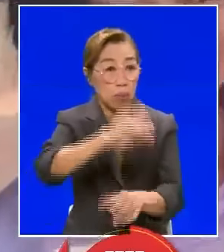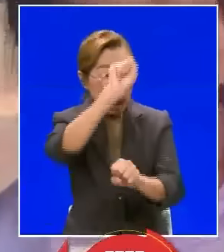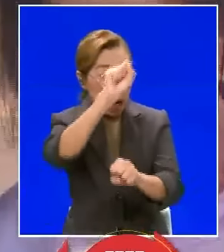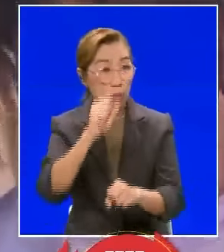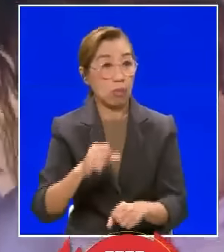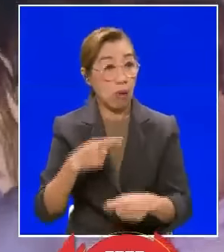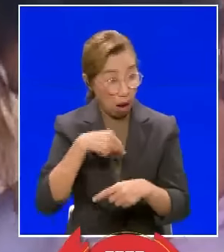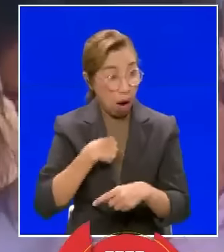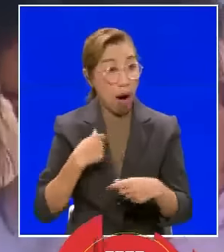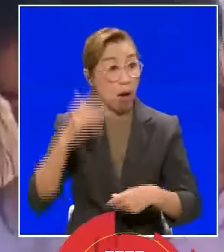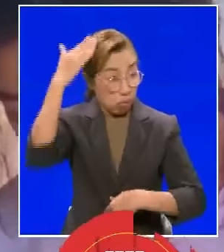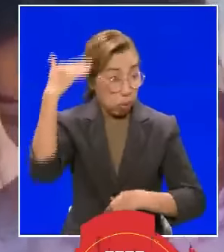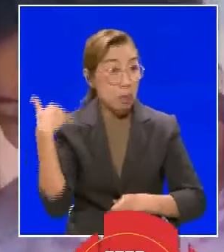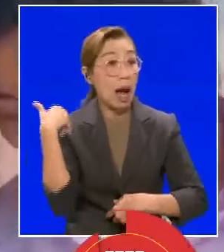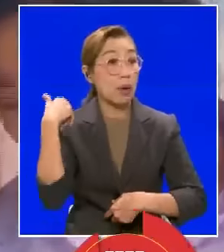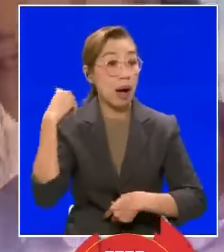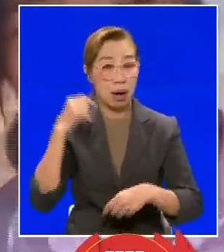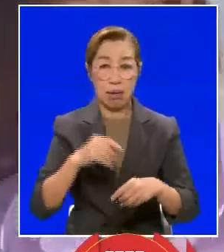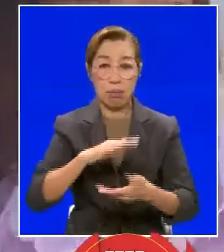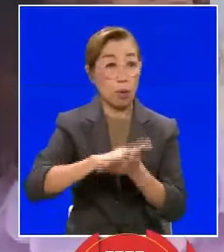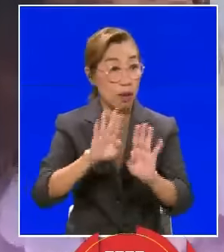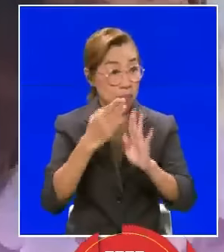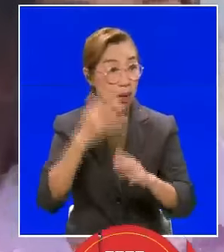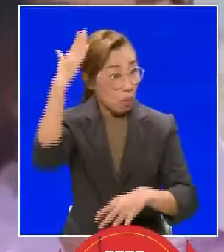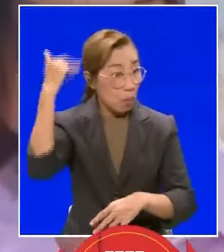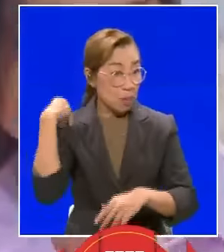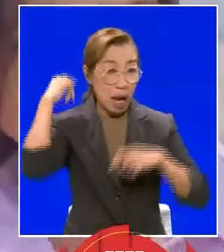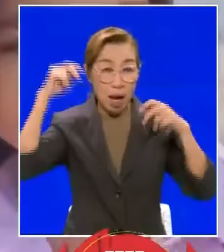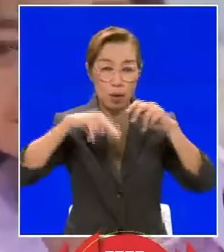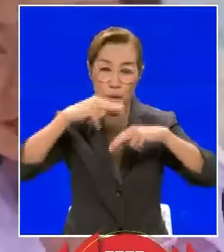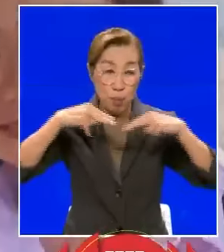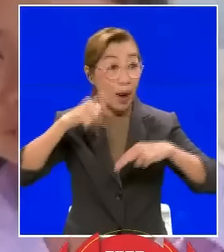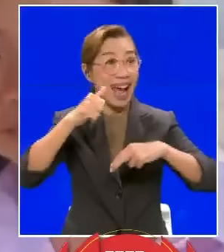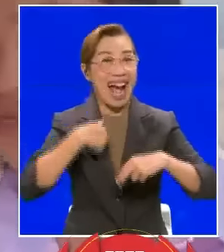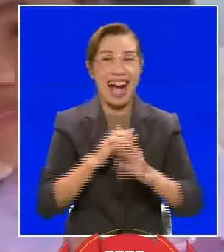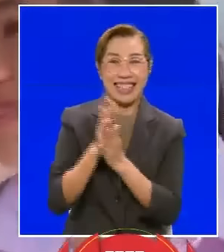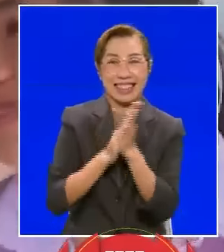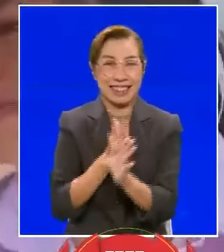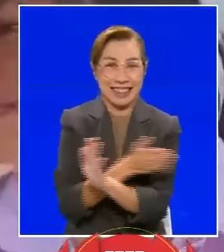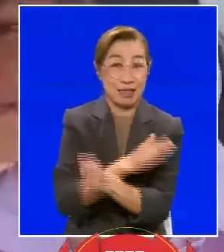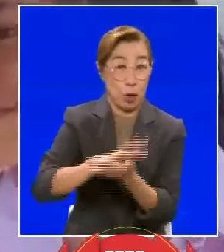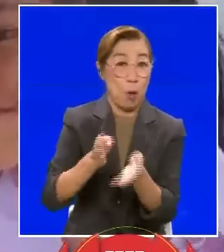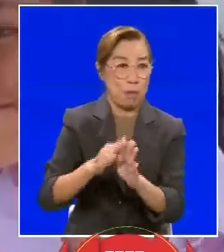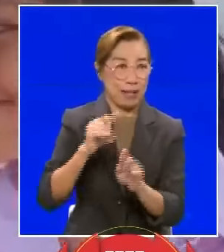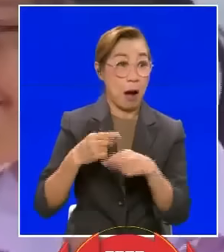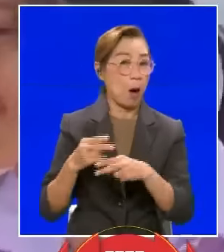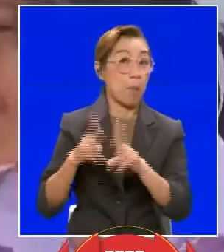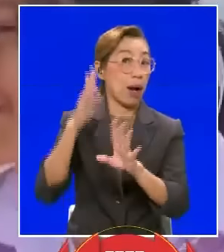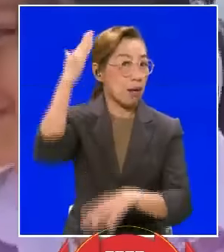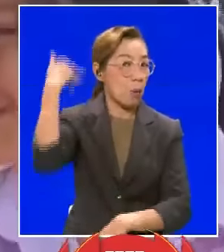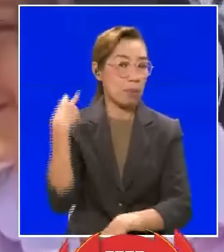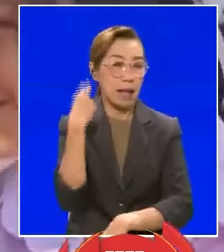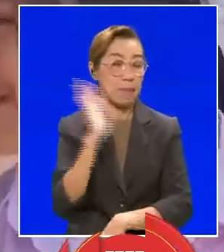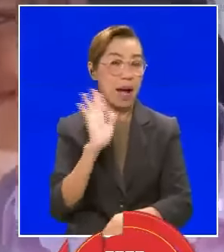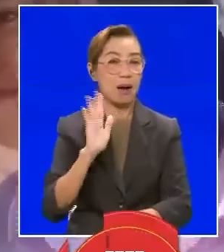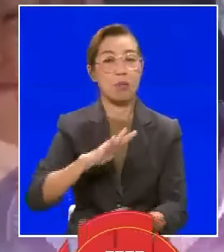ปล่อยผมยาวมาตลอดเลยพอเปิดเทอมก็ได้แบบยาวประบ่านะคะพอเปิดเทอมมาก็แต่งตัวตามเพศสภาพที่ทางโรงเรียน